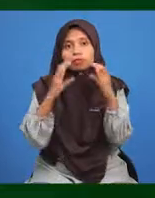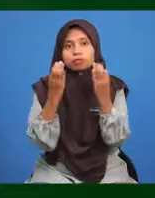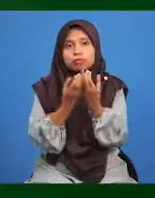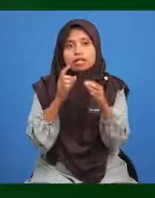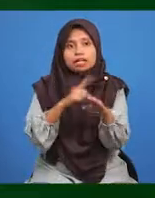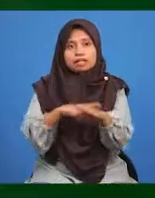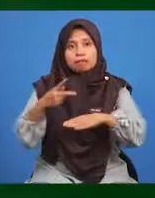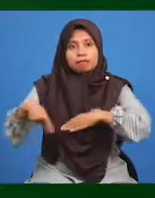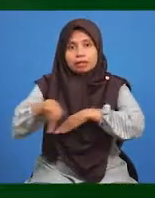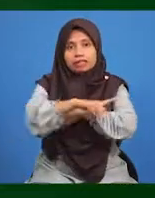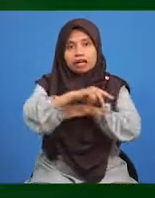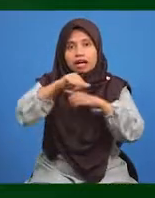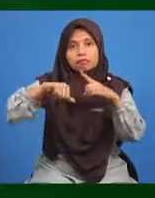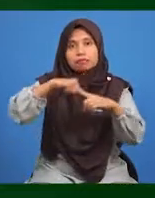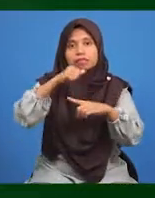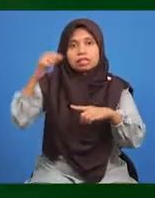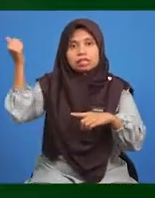kecemasan dibunyikan.